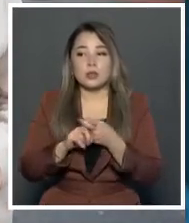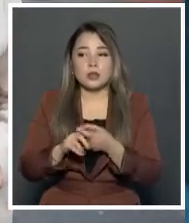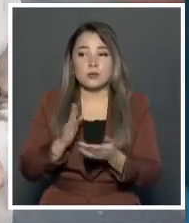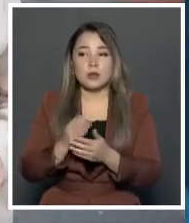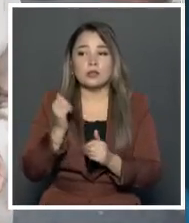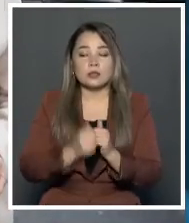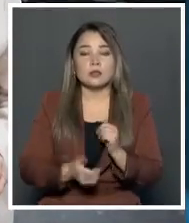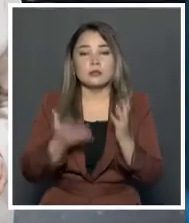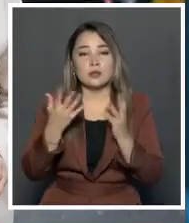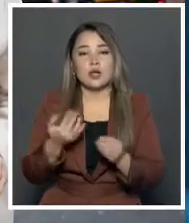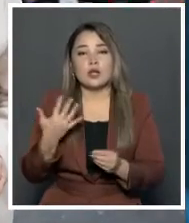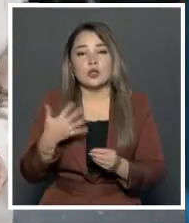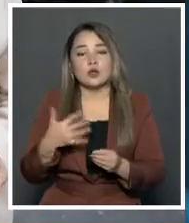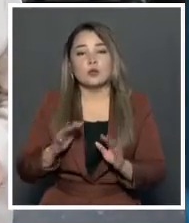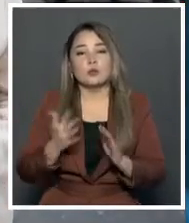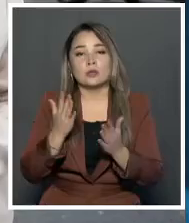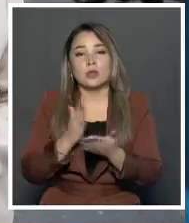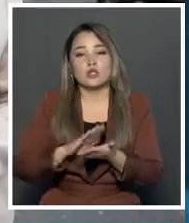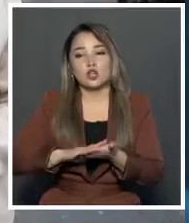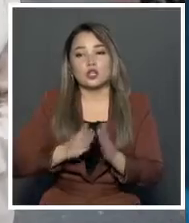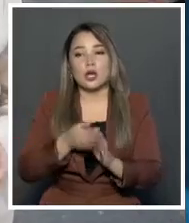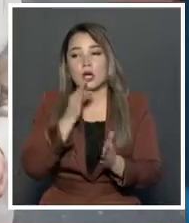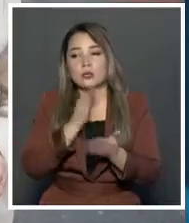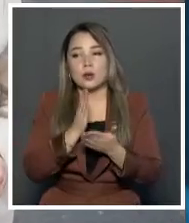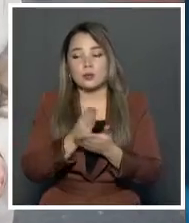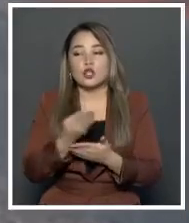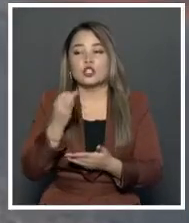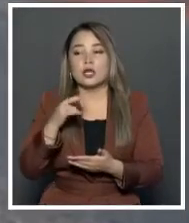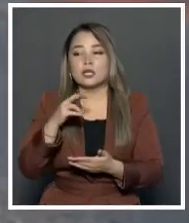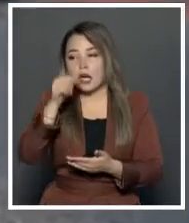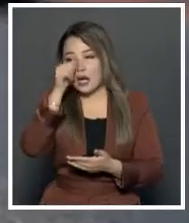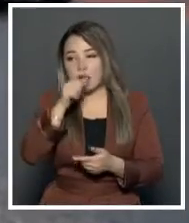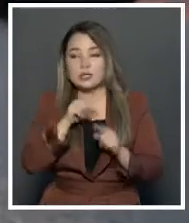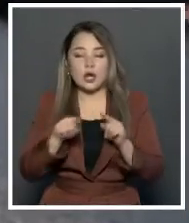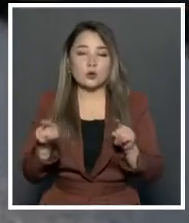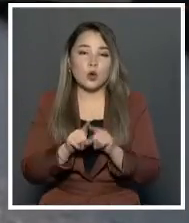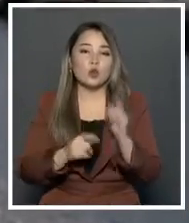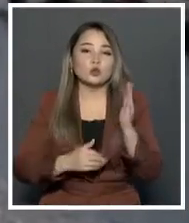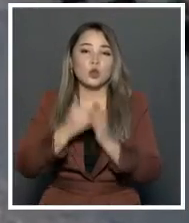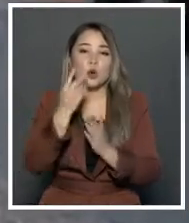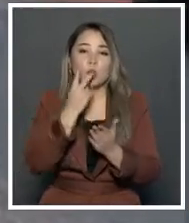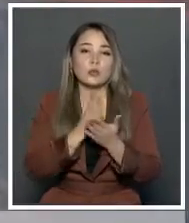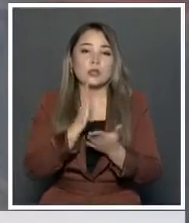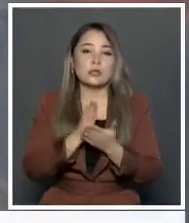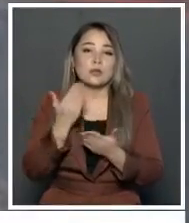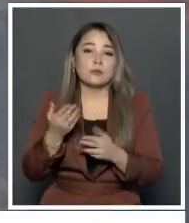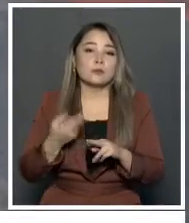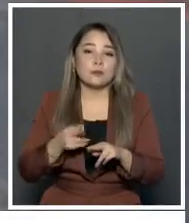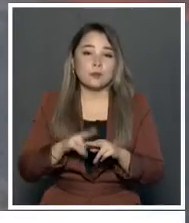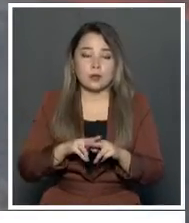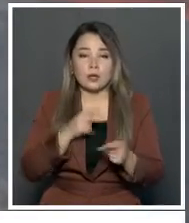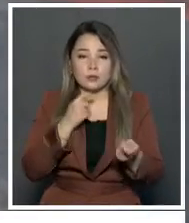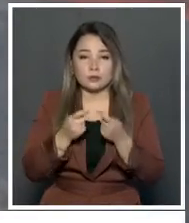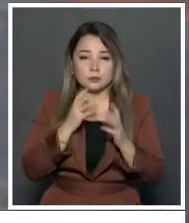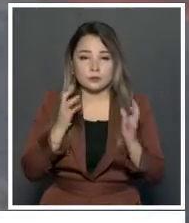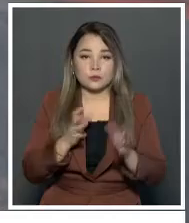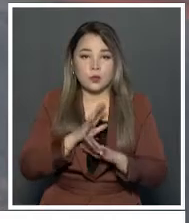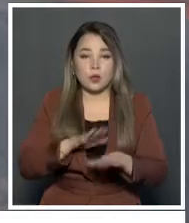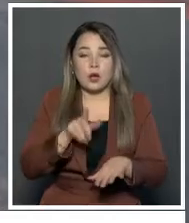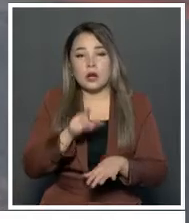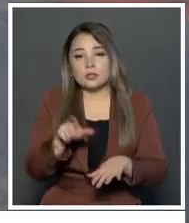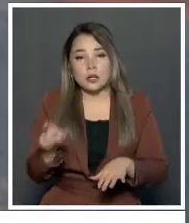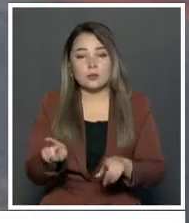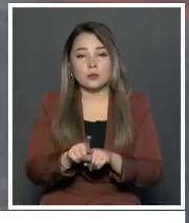елде шамамен 50 мың жағдай тіркеліп жатыр. Бұл шілде айының ортасынан бергі ең жоғары көрсеткіш. Бұған сақтық ережелерін ұстанбайтын